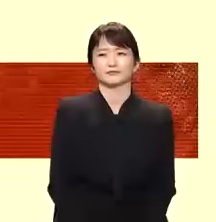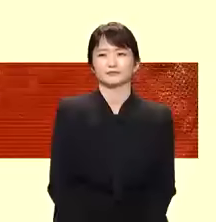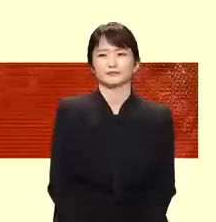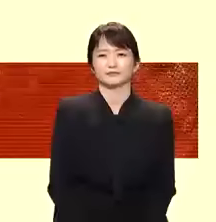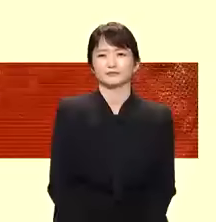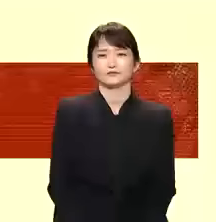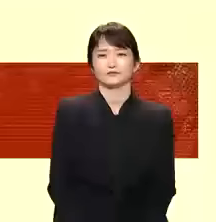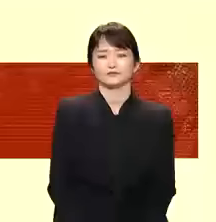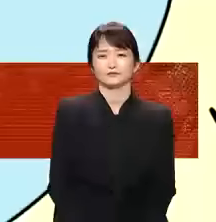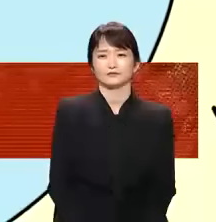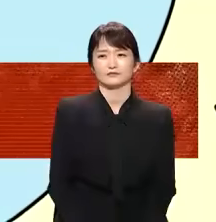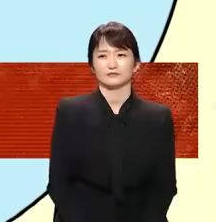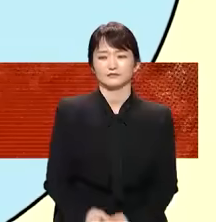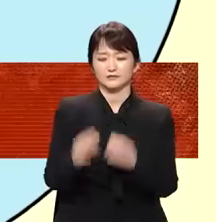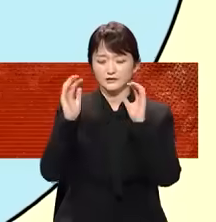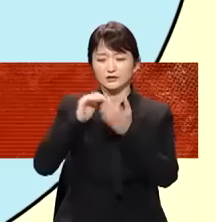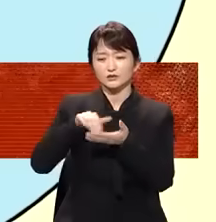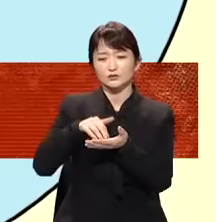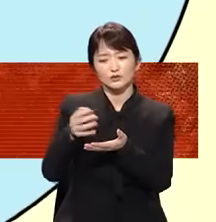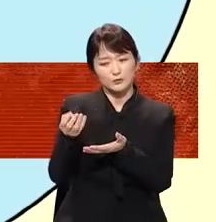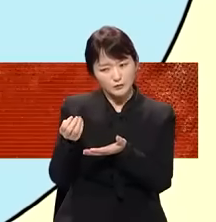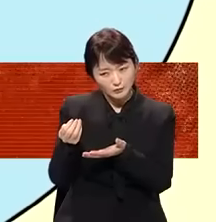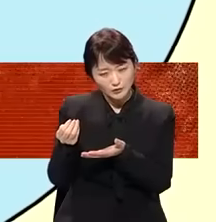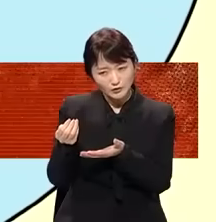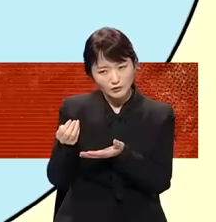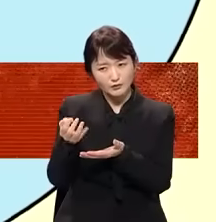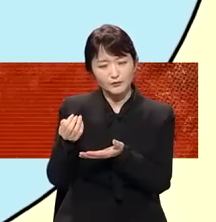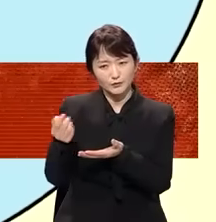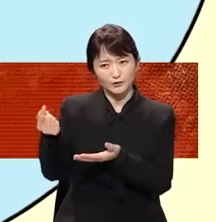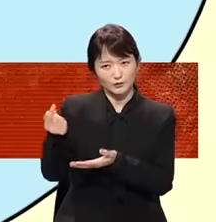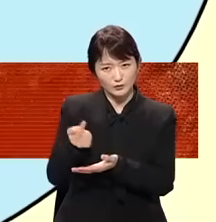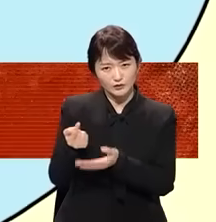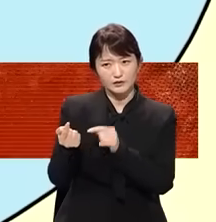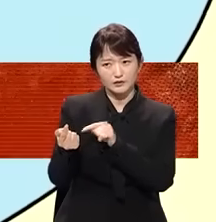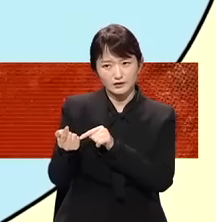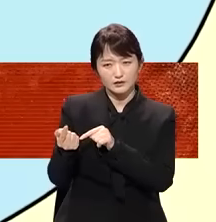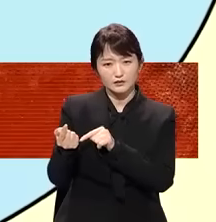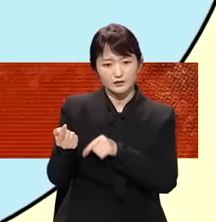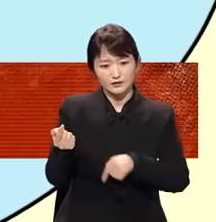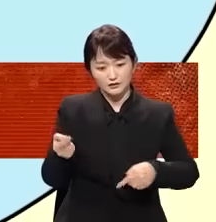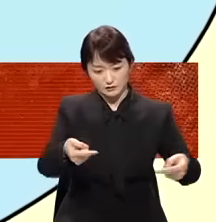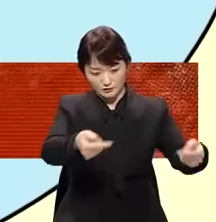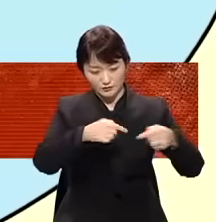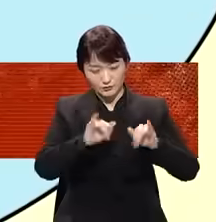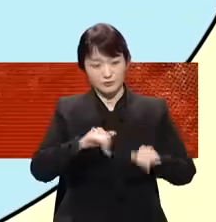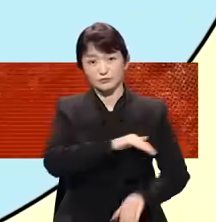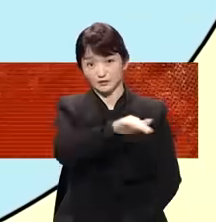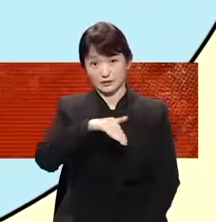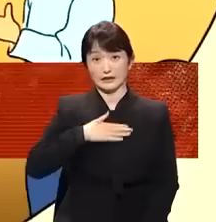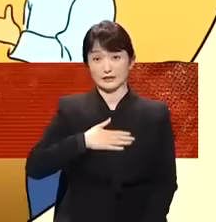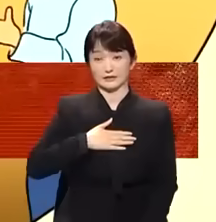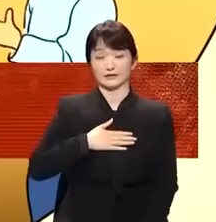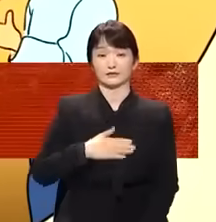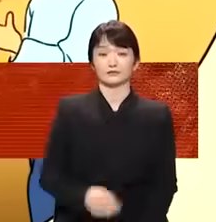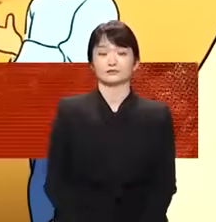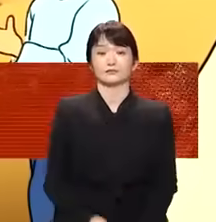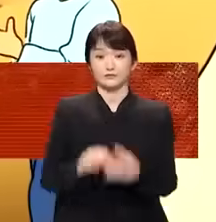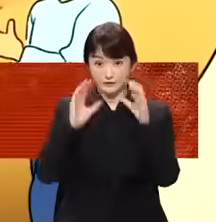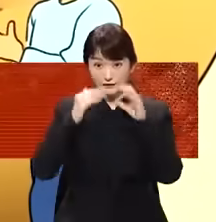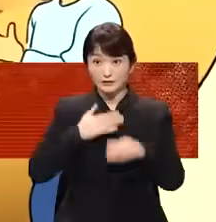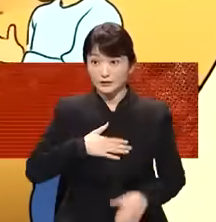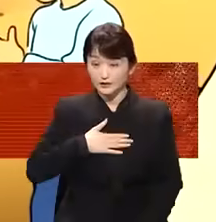얼마 오면서 얼마가 더 늘어났고 누가 얼마를 더 부담해야 된거는 거기에 있는 모든 사람이 알고 있습니다 아이들도 알고 있어요 안